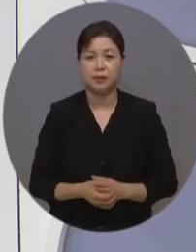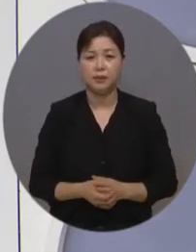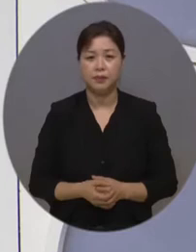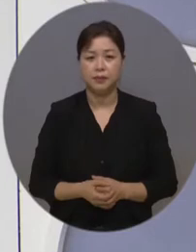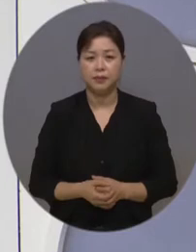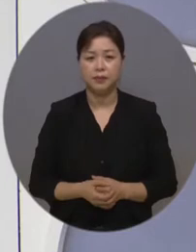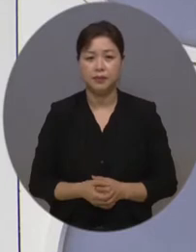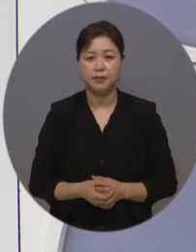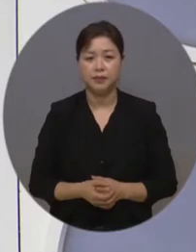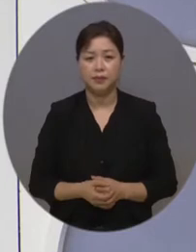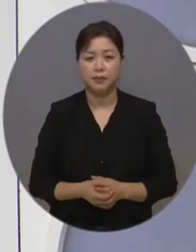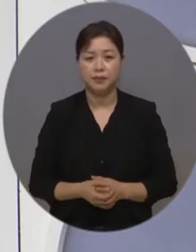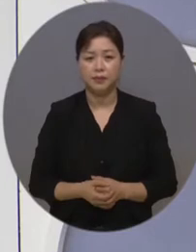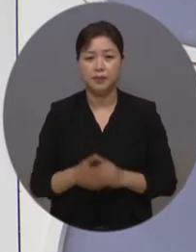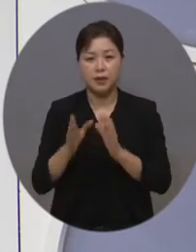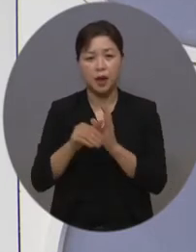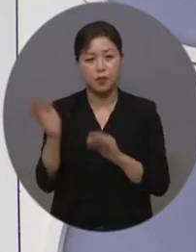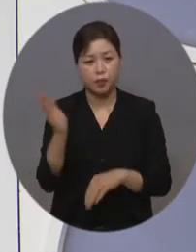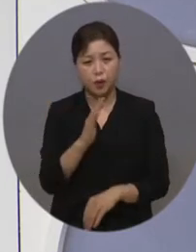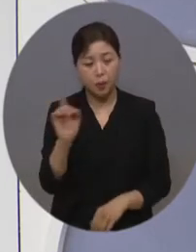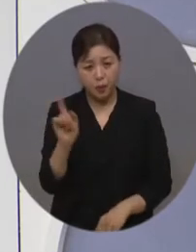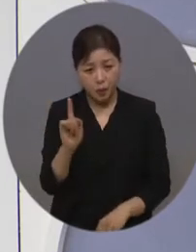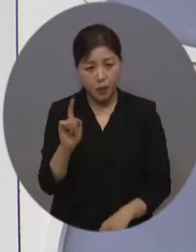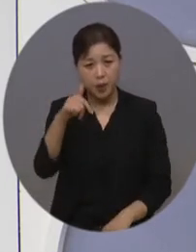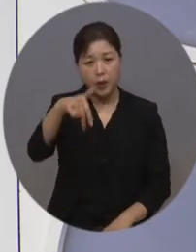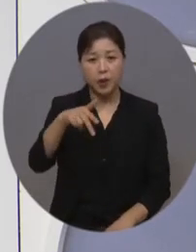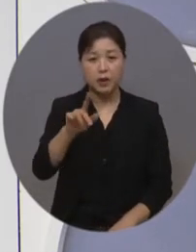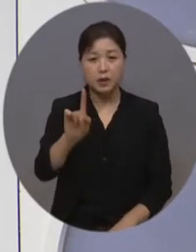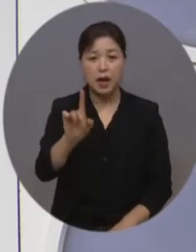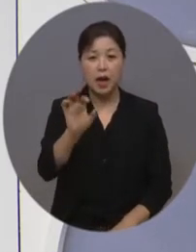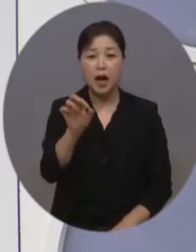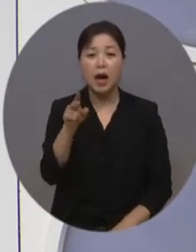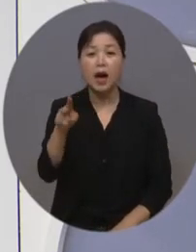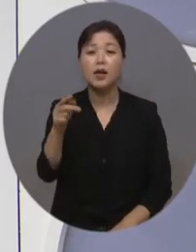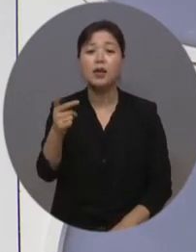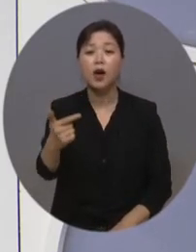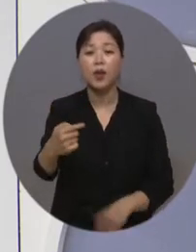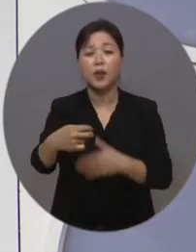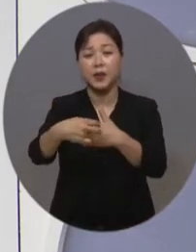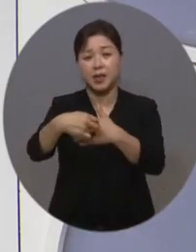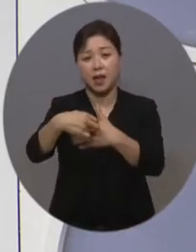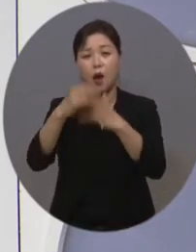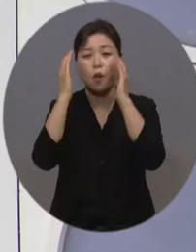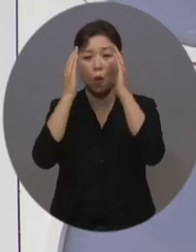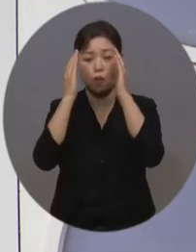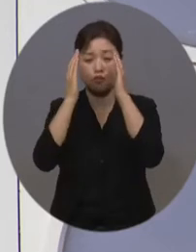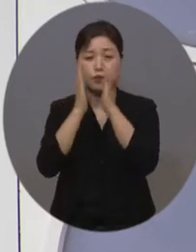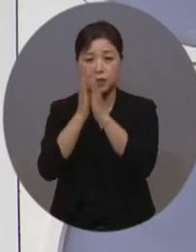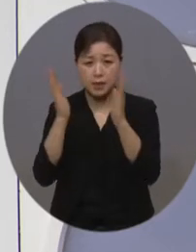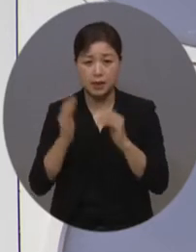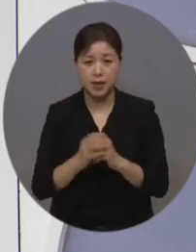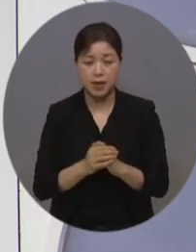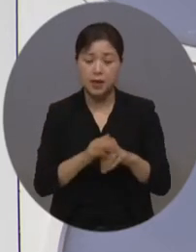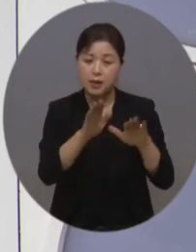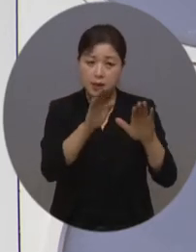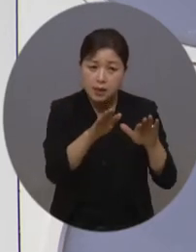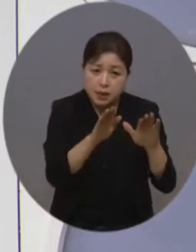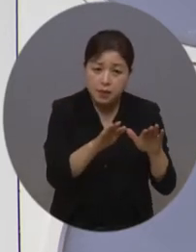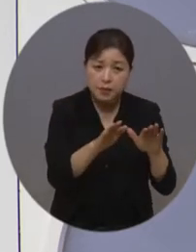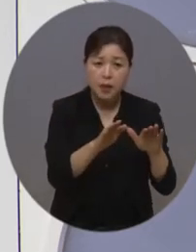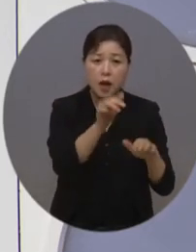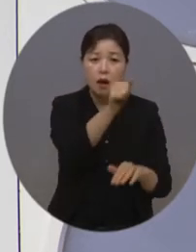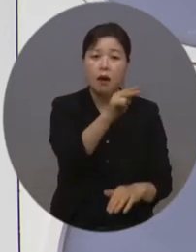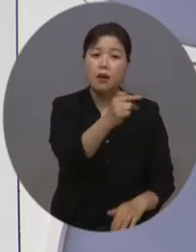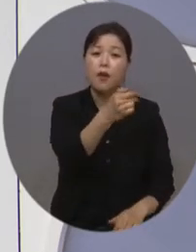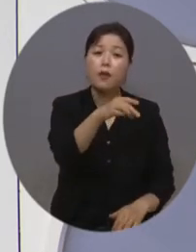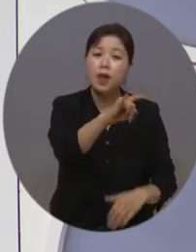그때 저는 그때부터 이제 자연의학 공부를 하기 시작을 했습니다. 아. 이게 현대의학에는 한계가 있다.